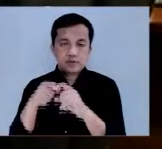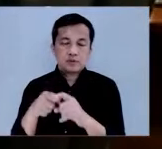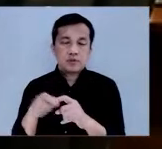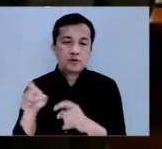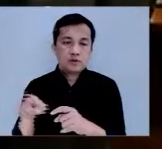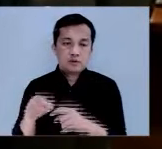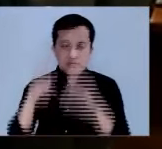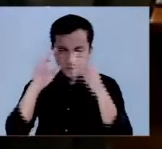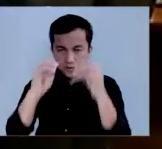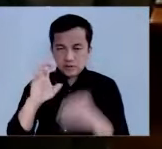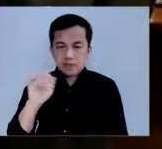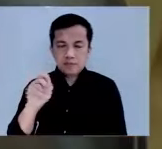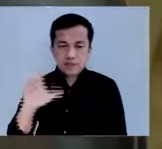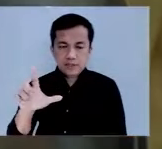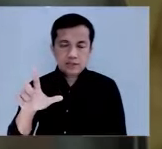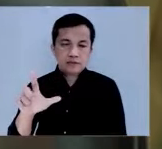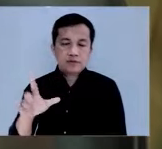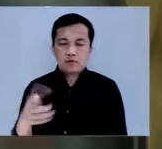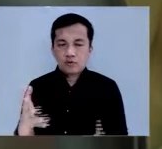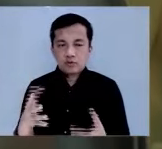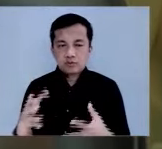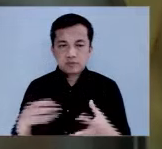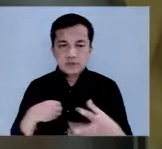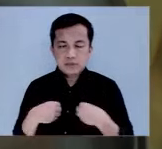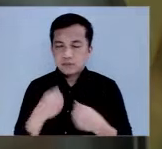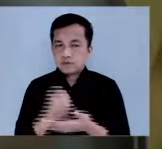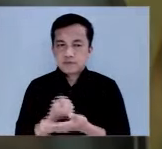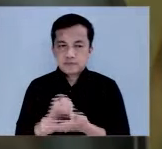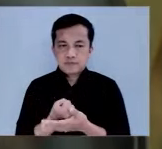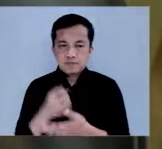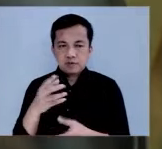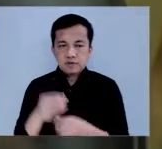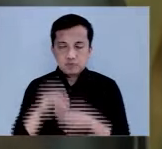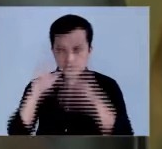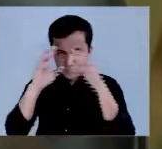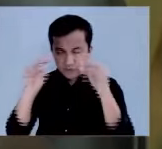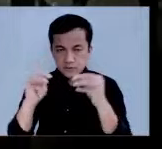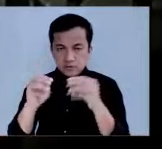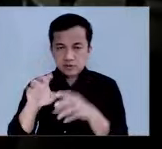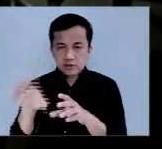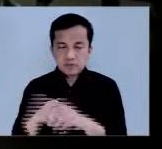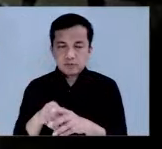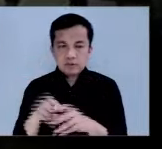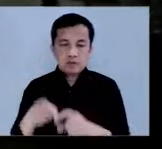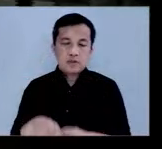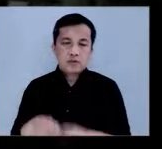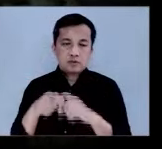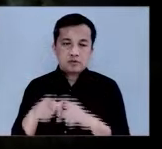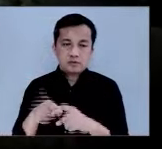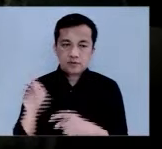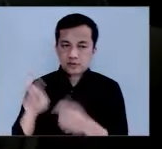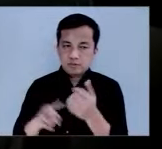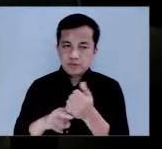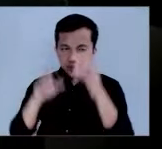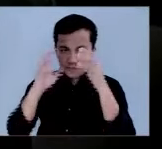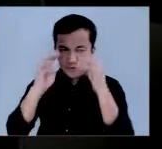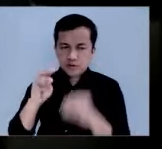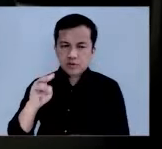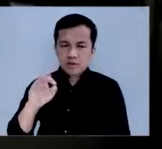Mayor kil wala rin siyang matatanggap na sahod Bukod sa alkalde Damay rin sa suspensyon sina Vice Mayor Francis